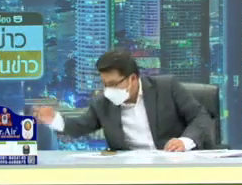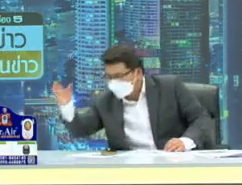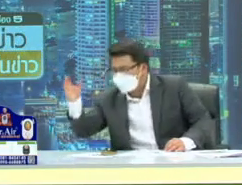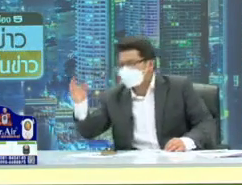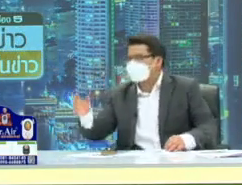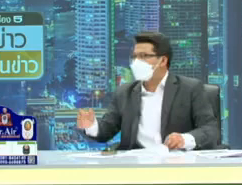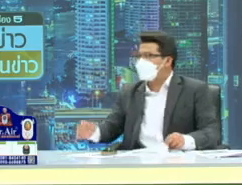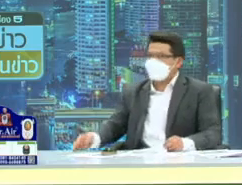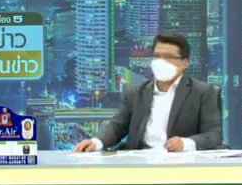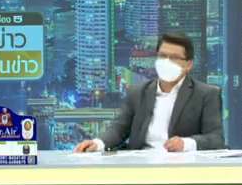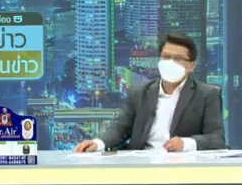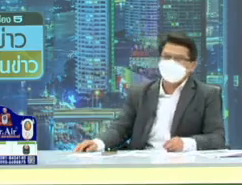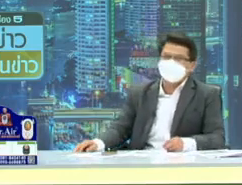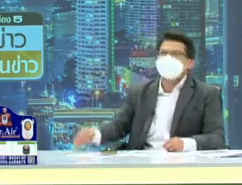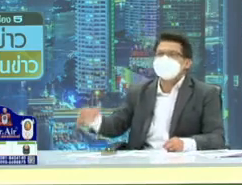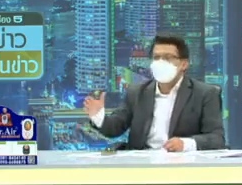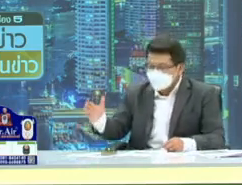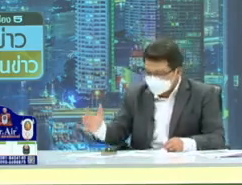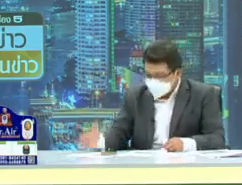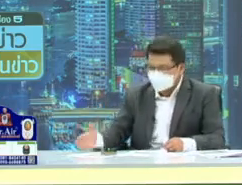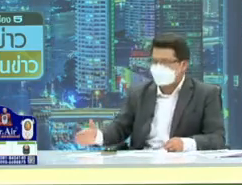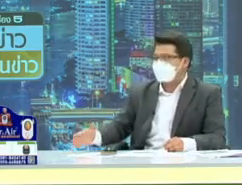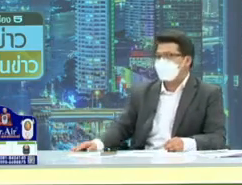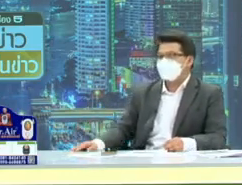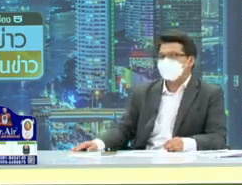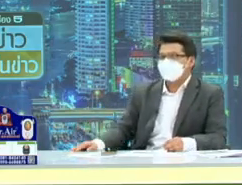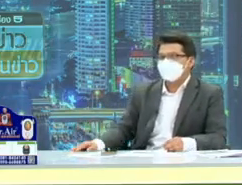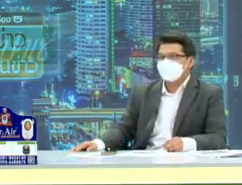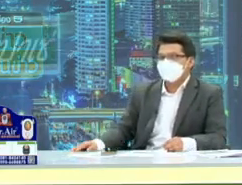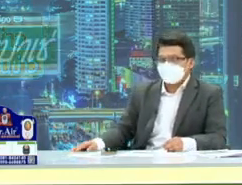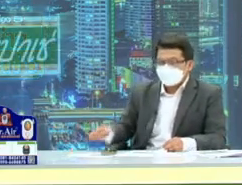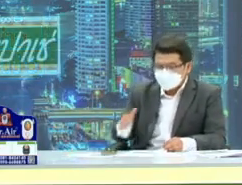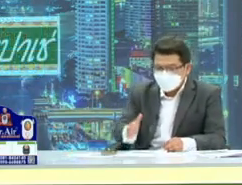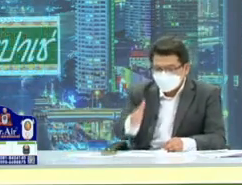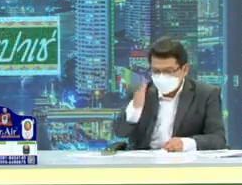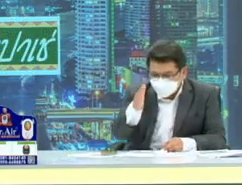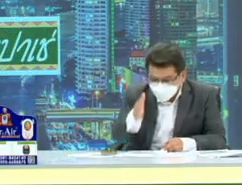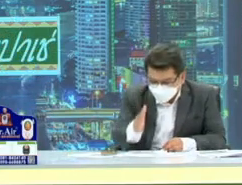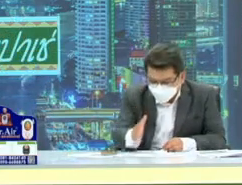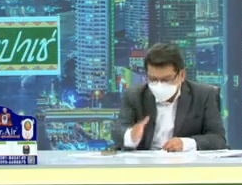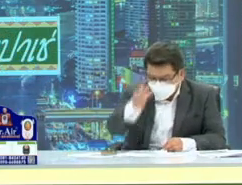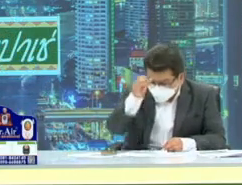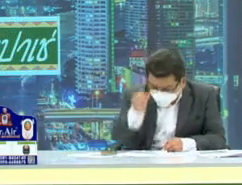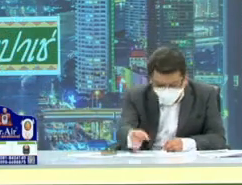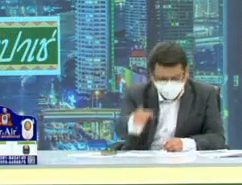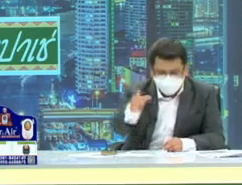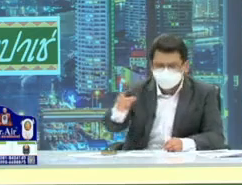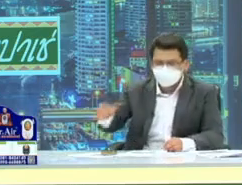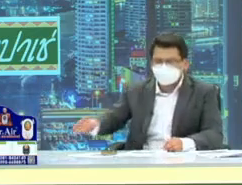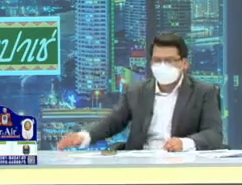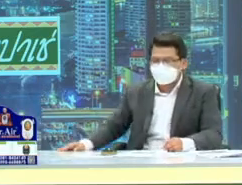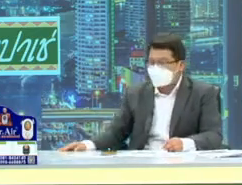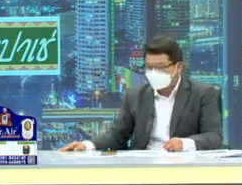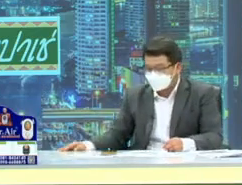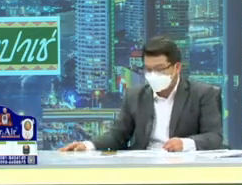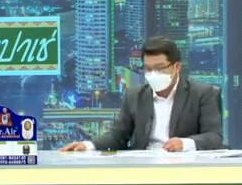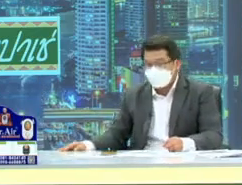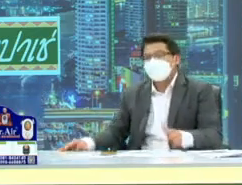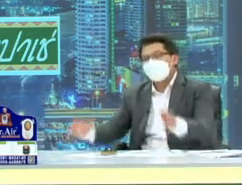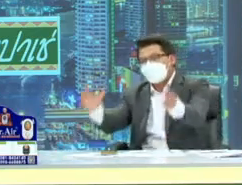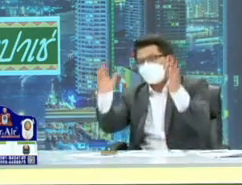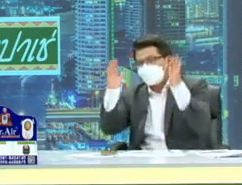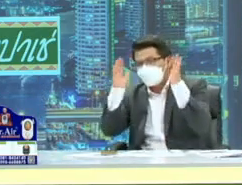ใหม่ก็มาขอตามมาตรฐานใหม่ค่ะนี่คือเรื่องเมืองทองอักขระที่นี้คุณหญิงสุดารัตน์ก็ไปโพสต์ที่ตัน 1เรื่องพลังงาน